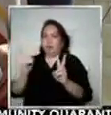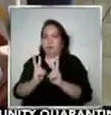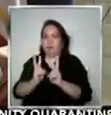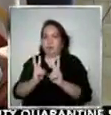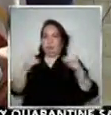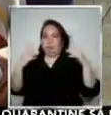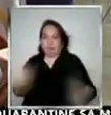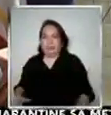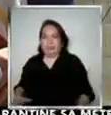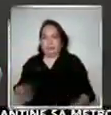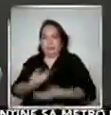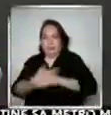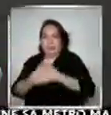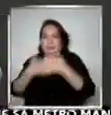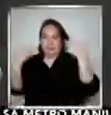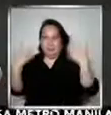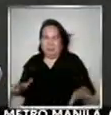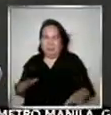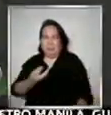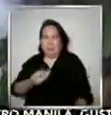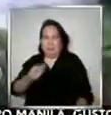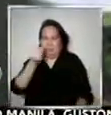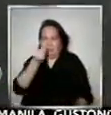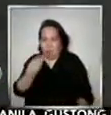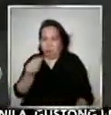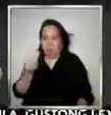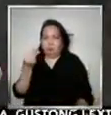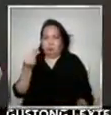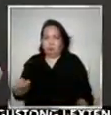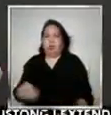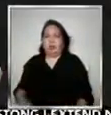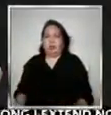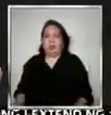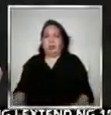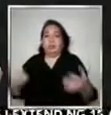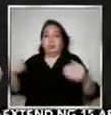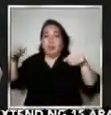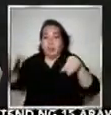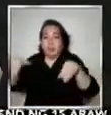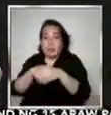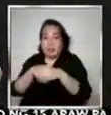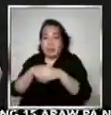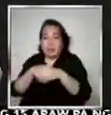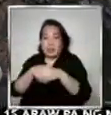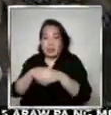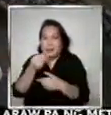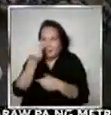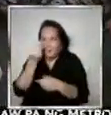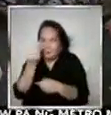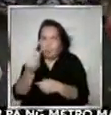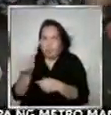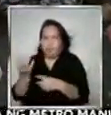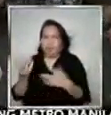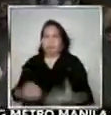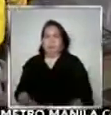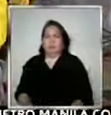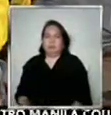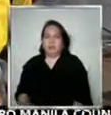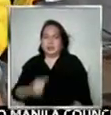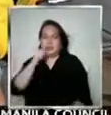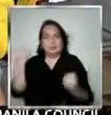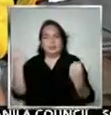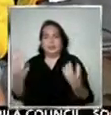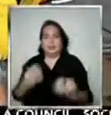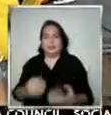papayagan sa loob ng simbahan. Pero ngayon pa lang, ang ilang volunteer na bantay sa Quiapo Church naniniwalang mahirap masunod